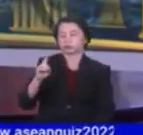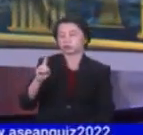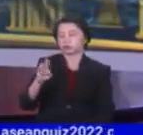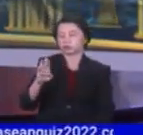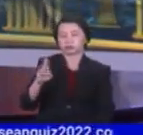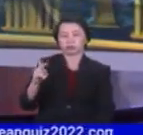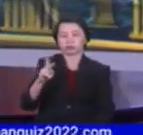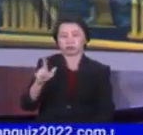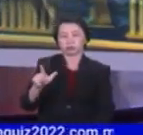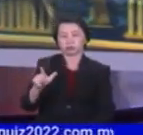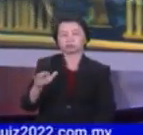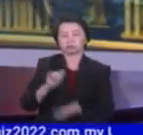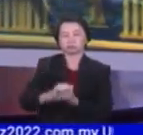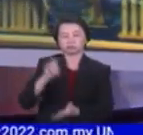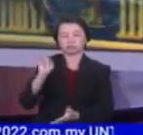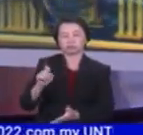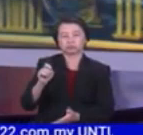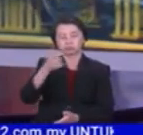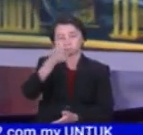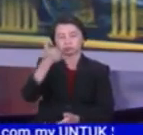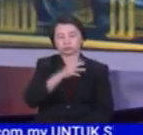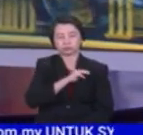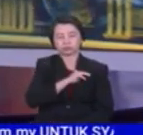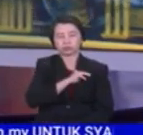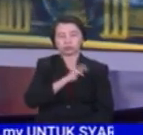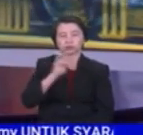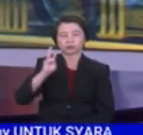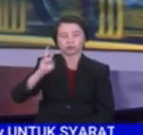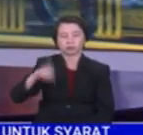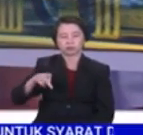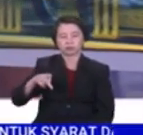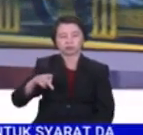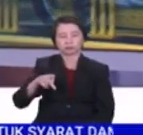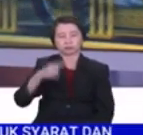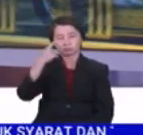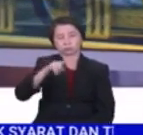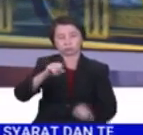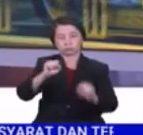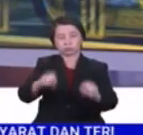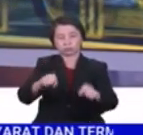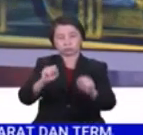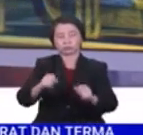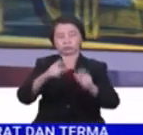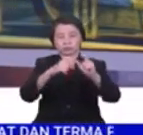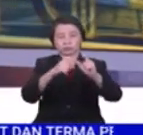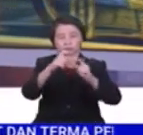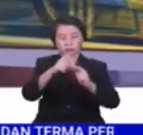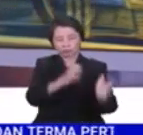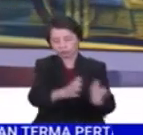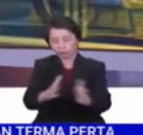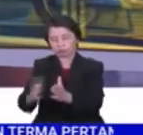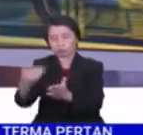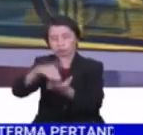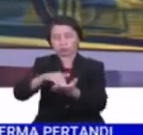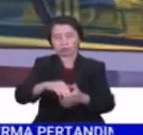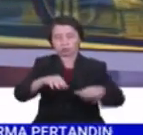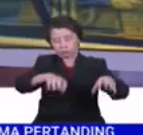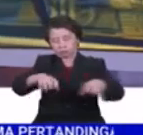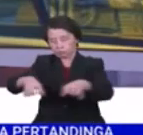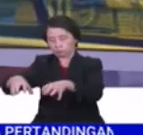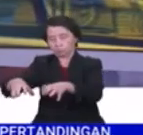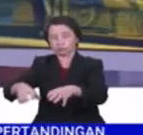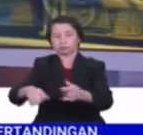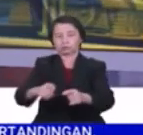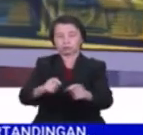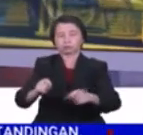kepulauan itu jelas muncul di wilayah Persekutuan dachstein bagi membolehkan dibegal menyusun semula kedudukan punya